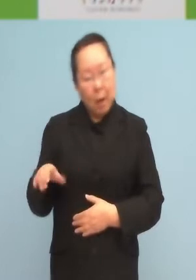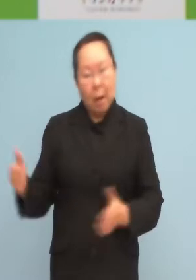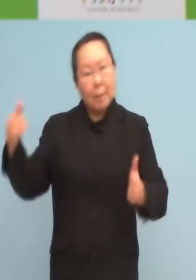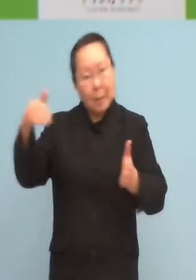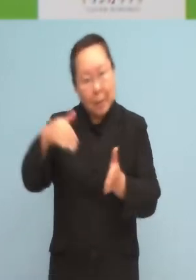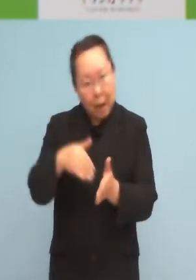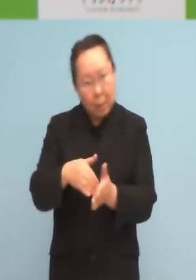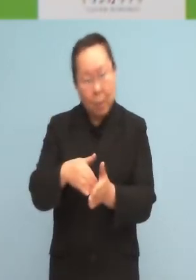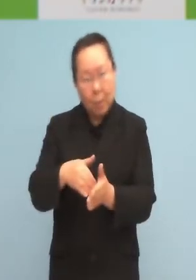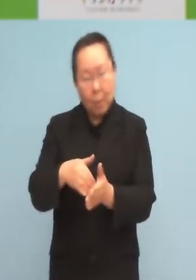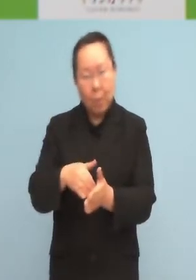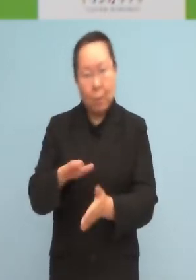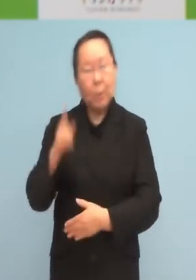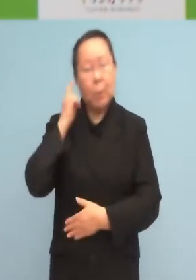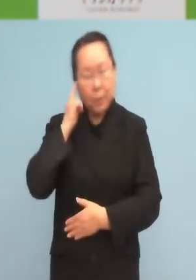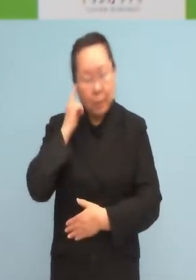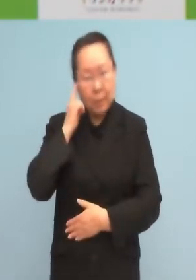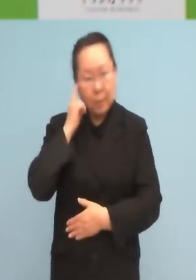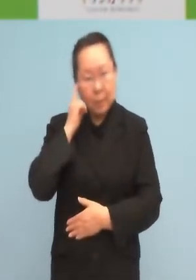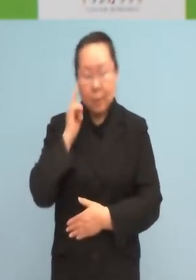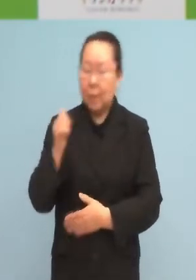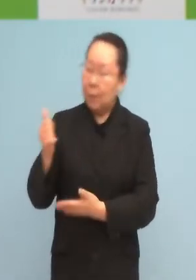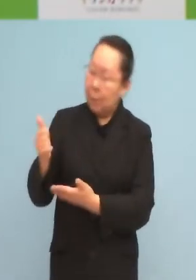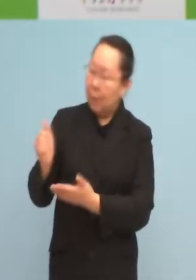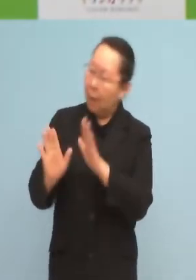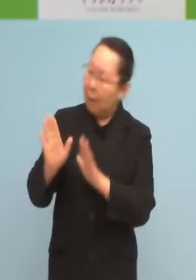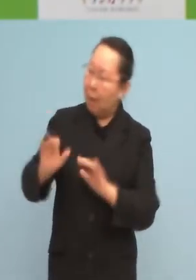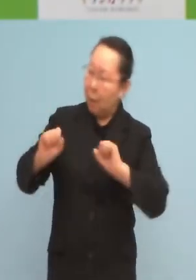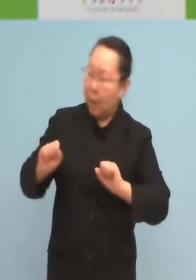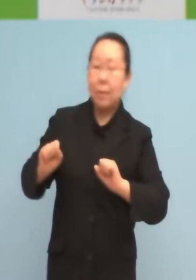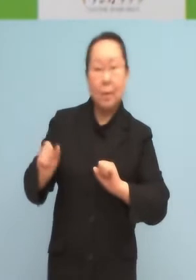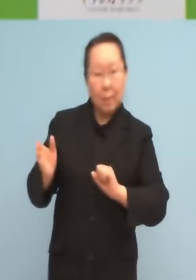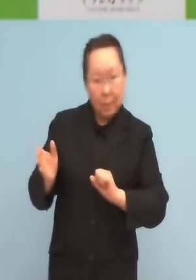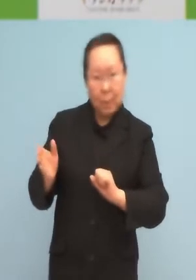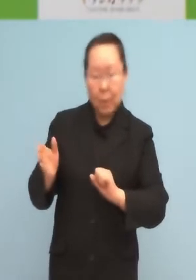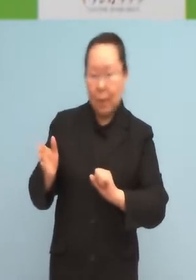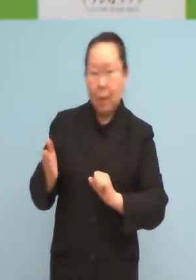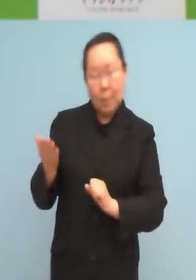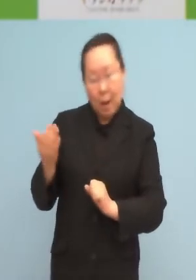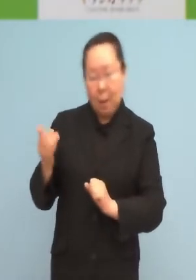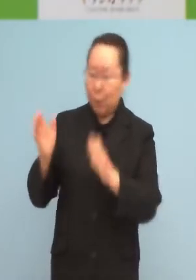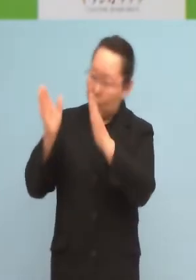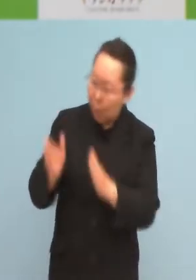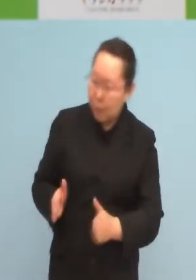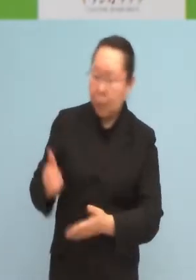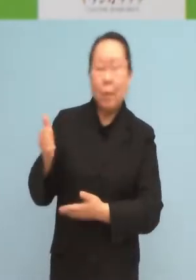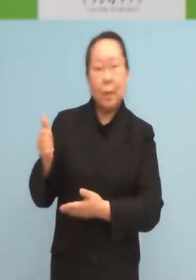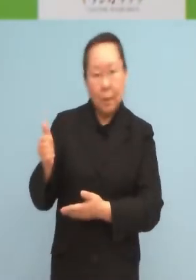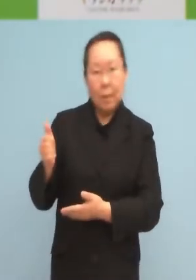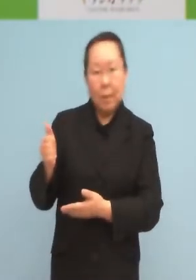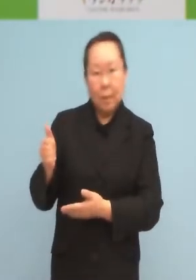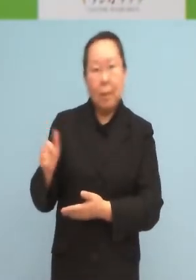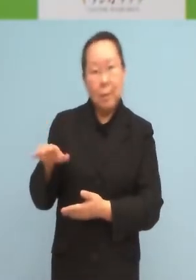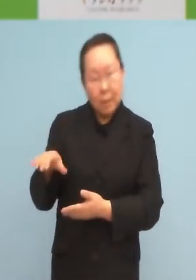後になったところでありまして、大変お元気そうで、もともと細い方でいらっしゃったんで、楽しくひとときを